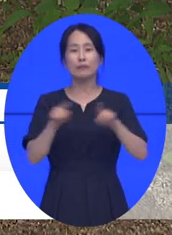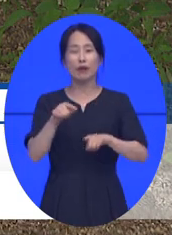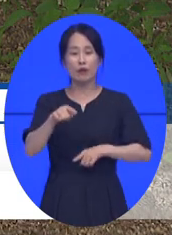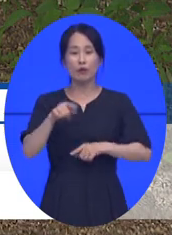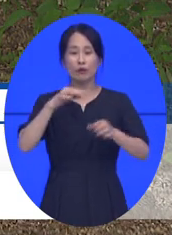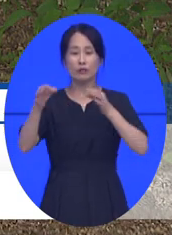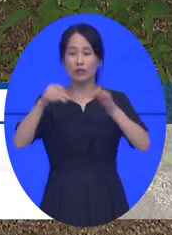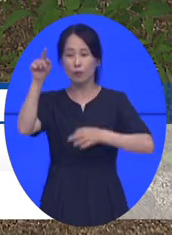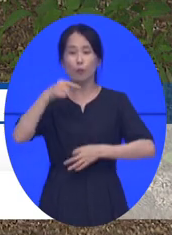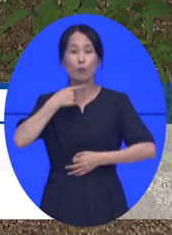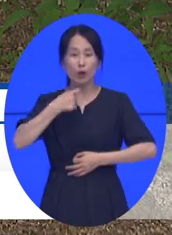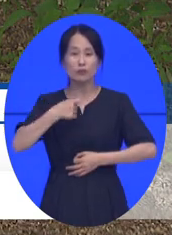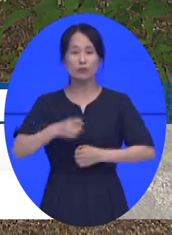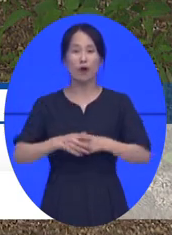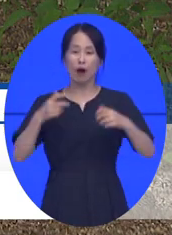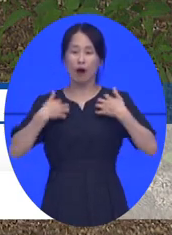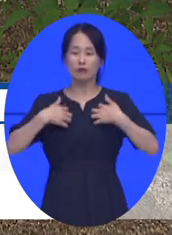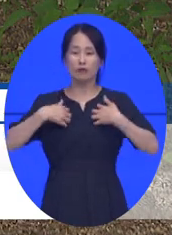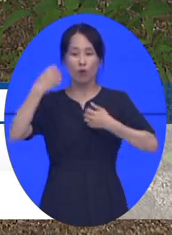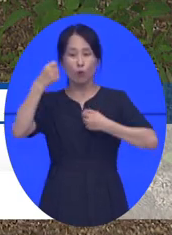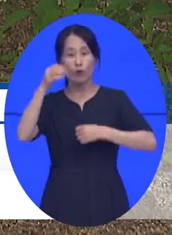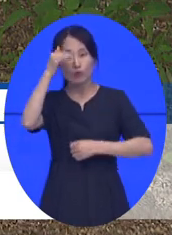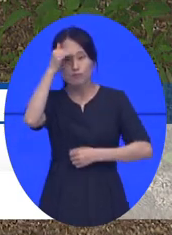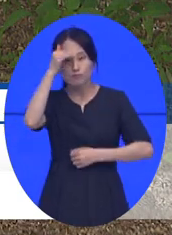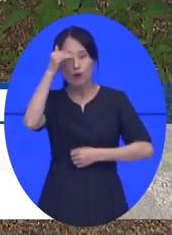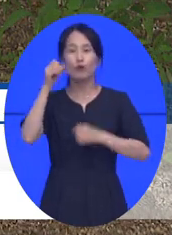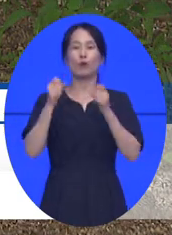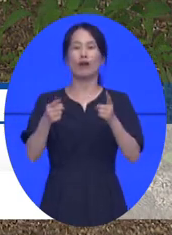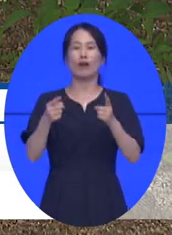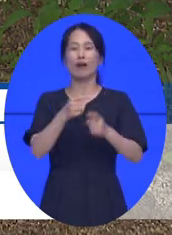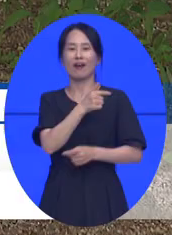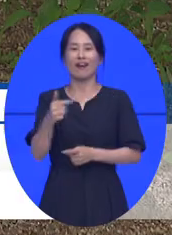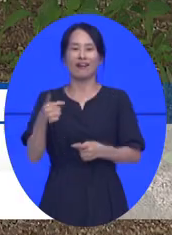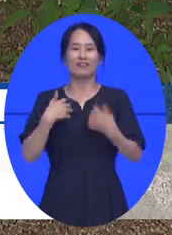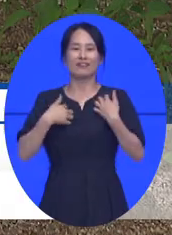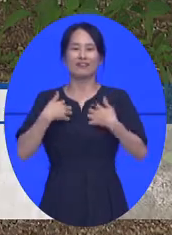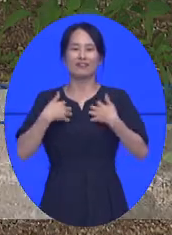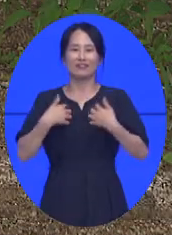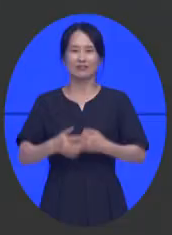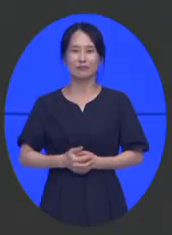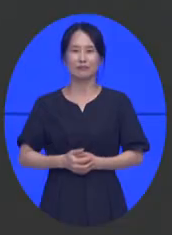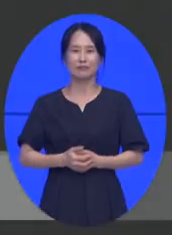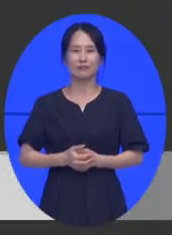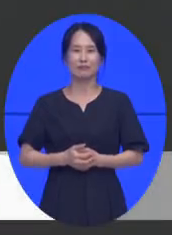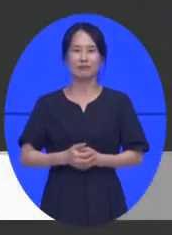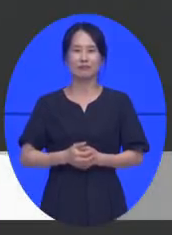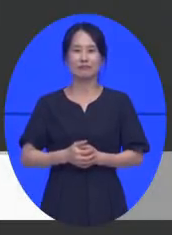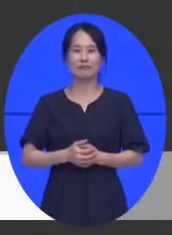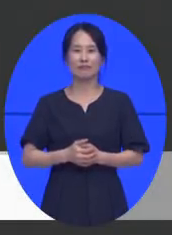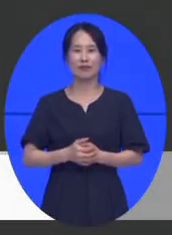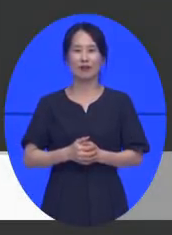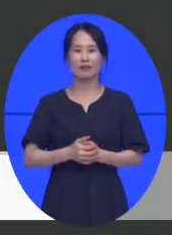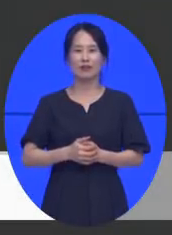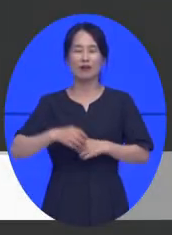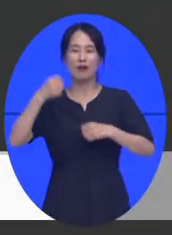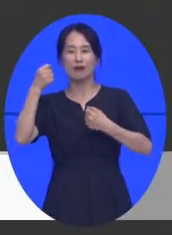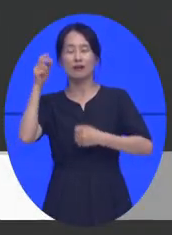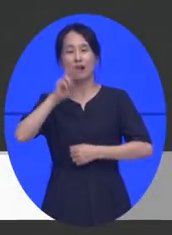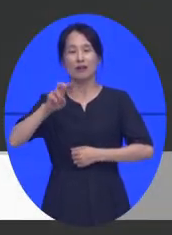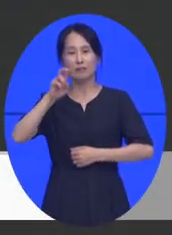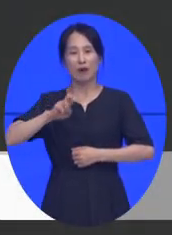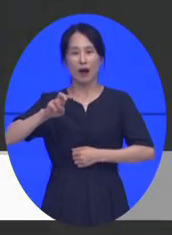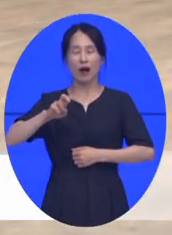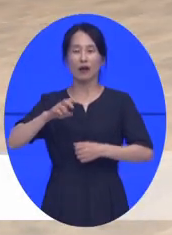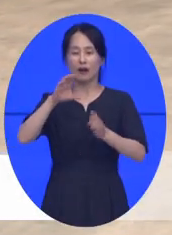자주 찾고 있는데요. 즐거운 공연까지 관람할 수 있는 기회가 있어서 너무너무 즐겁고. 해학적인 음악과 무용으로